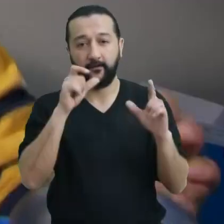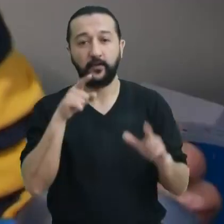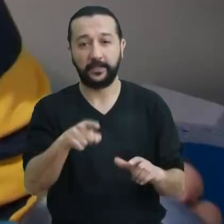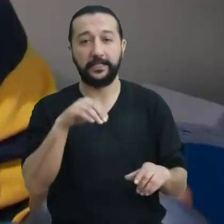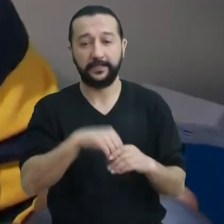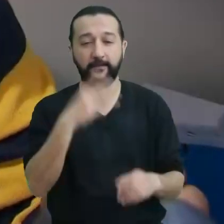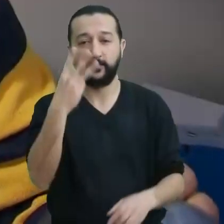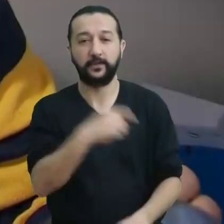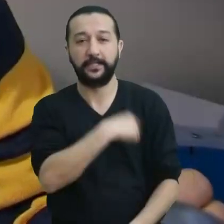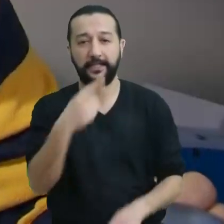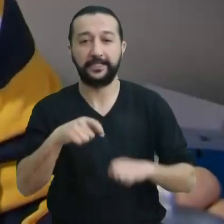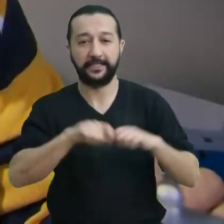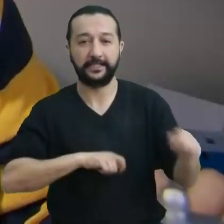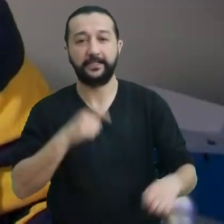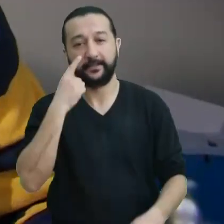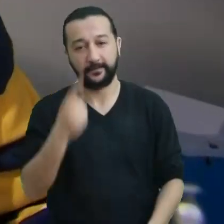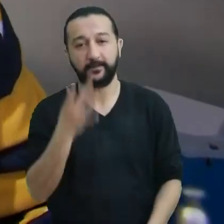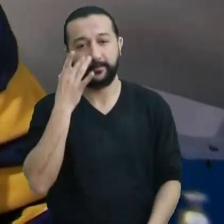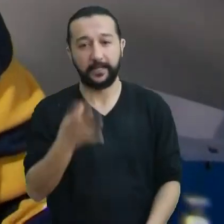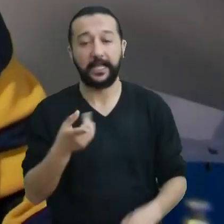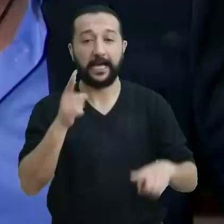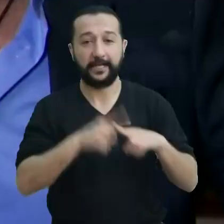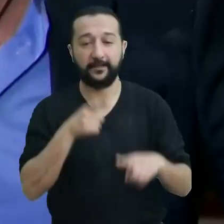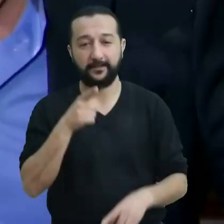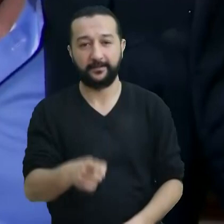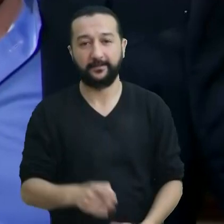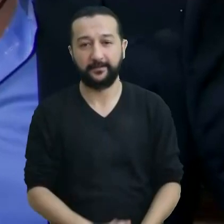Fotoğrafta üçüncü derece yırtık söz konusu. Ayrıyeten